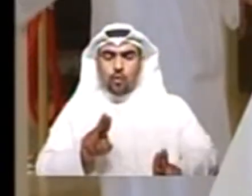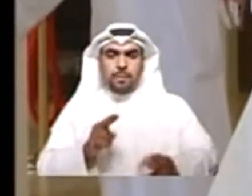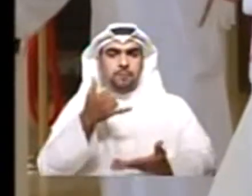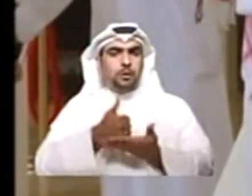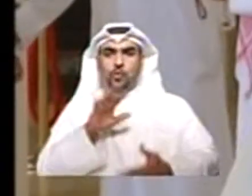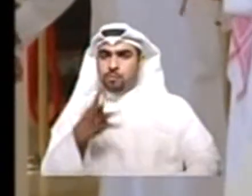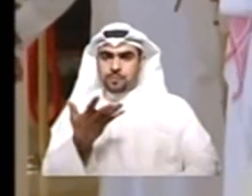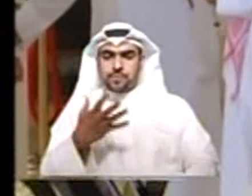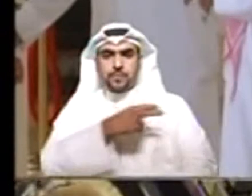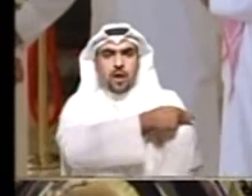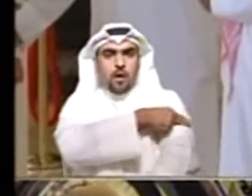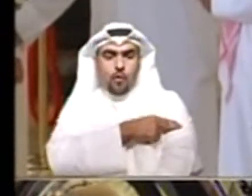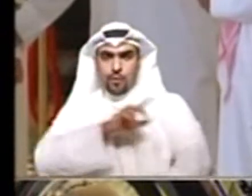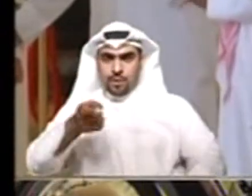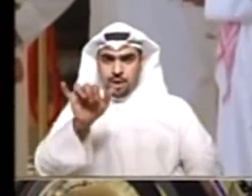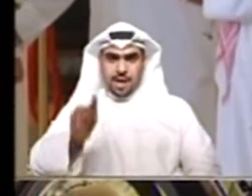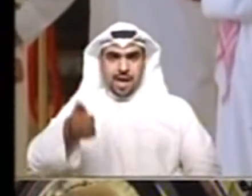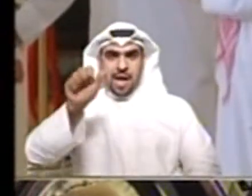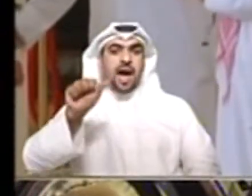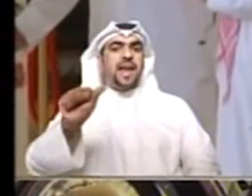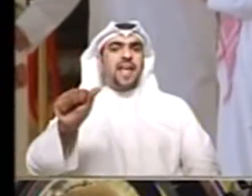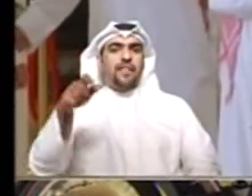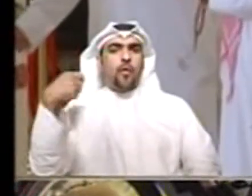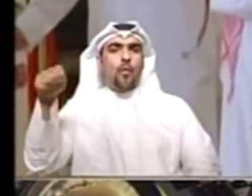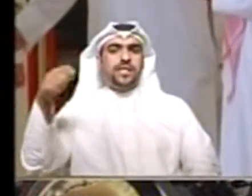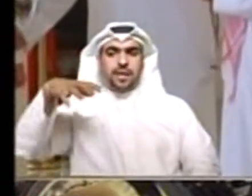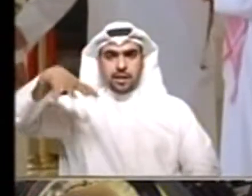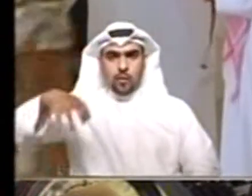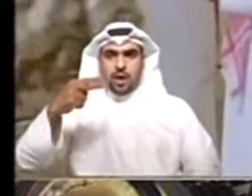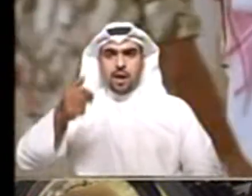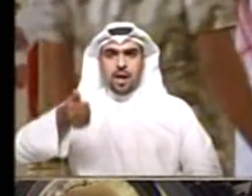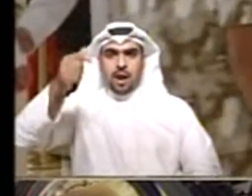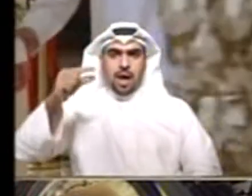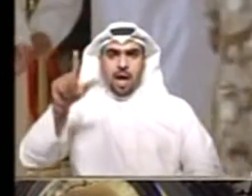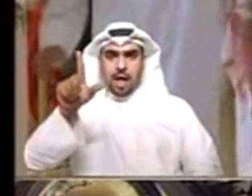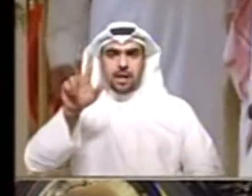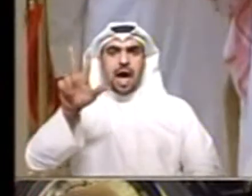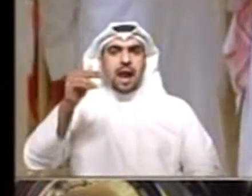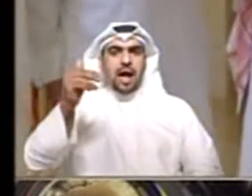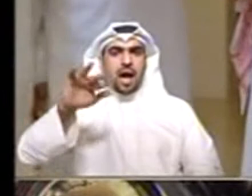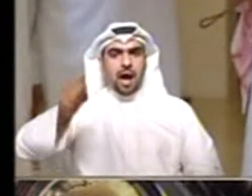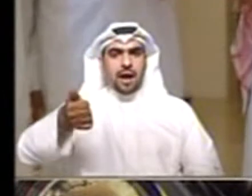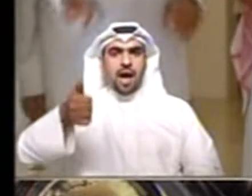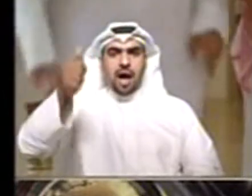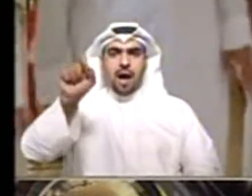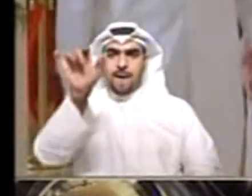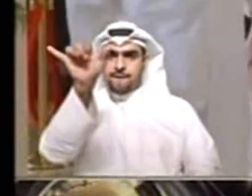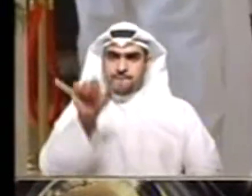العدساني إلى وزير الدولة لشؤون مجلس الأمة المهندس عادل الخرافي. هذا